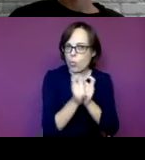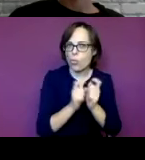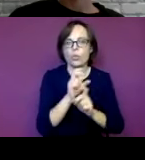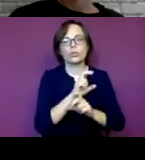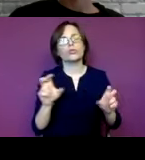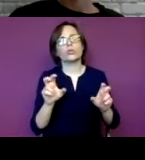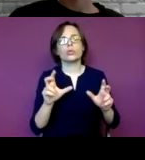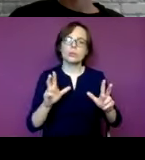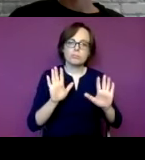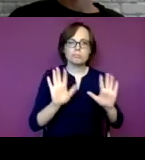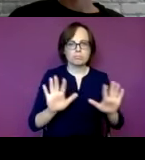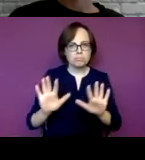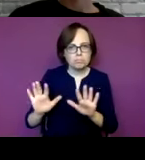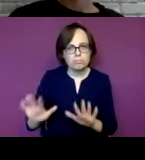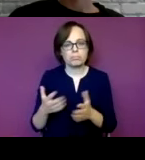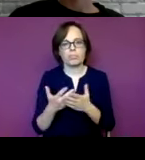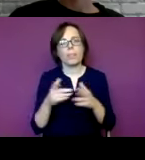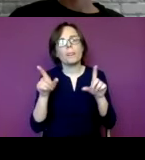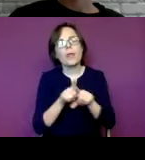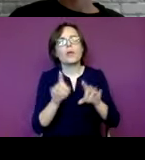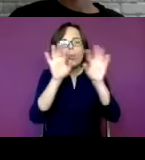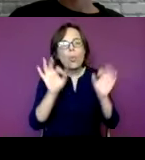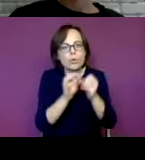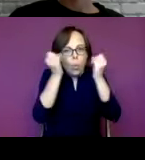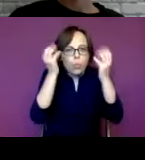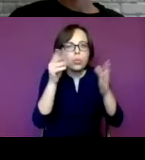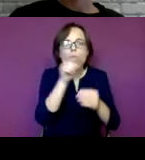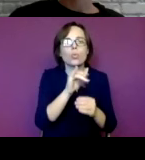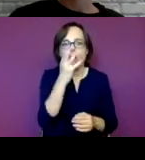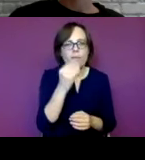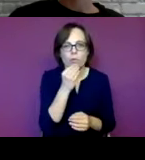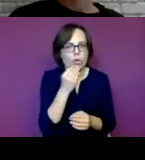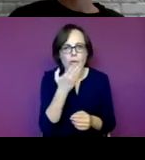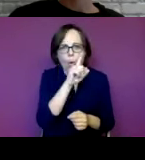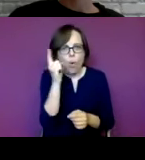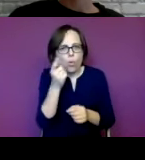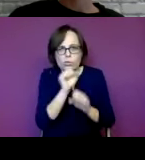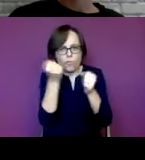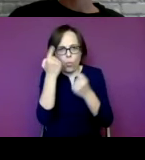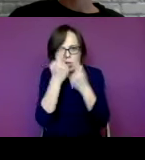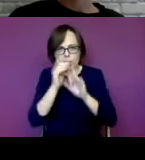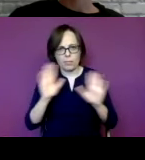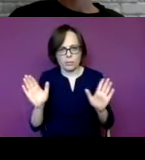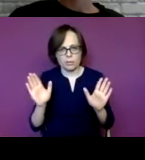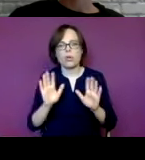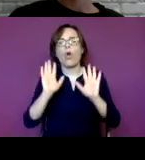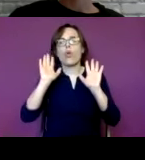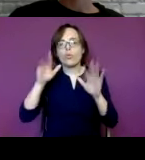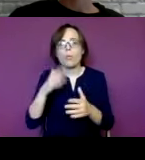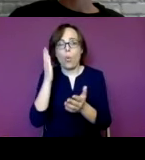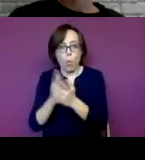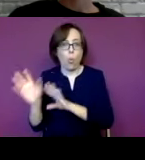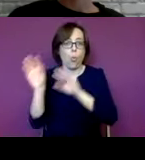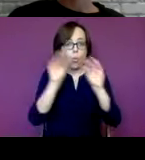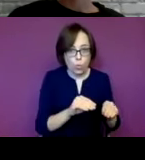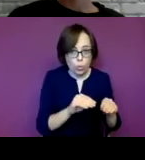walory, prawda, są społeczne czy kulturowe. I tutaj, no, dopiero w trakcie jakby zamieszkiwania, no, rodzi się to wzajemne poznawanie,